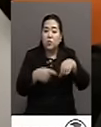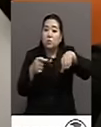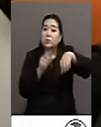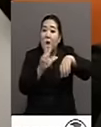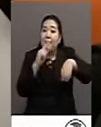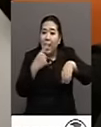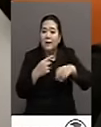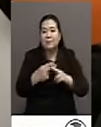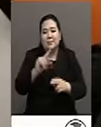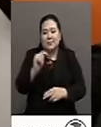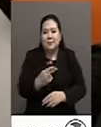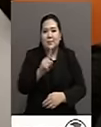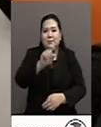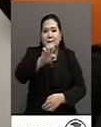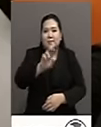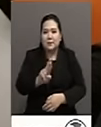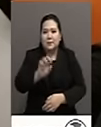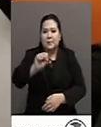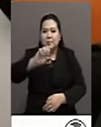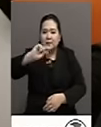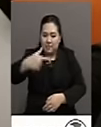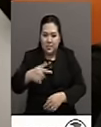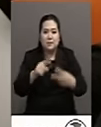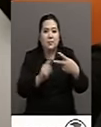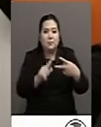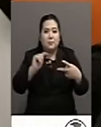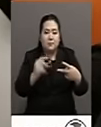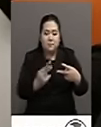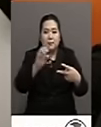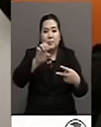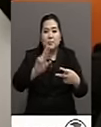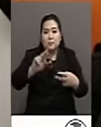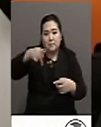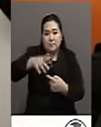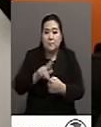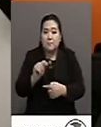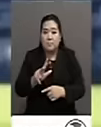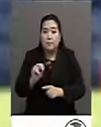แล้วก็ธีรพัฒน์โนชยายิงไป1ลูกนะครับจากแข่งขันกัน14ธันวาคมนี้ที่ส